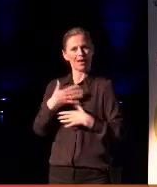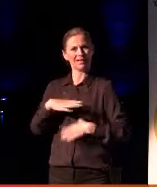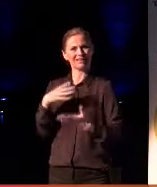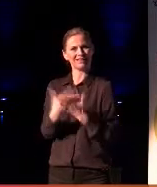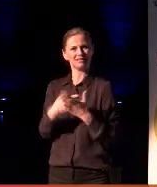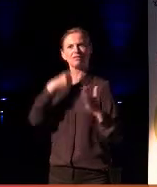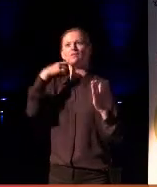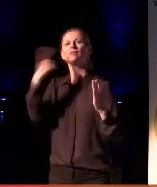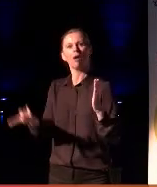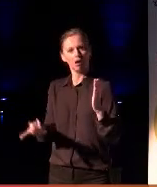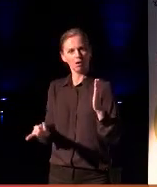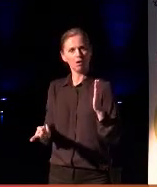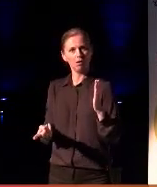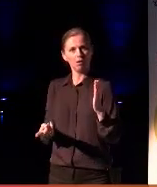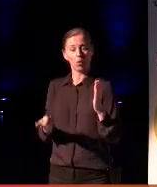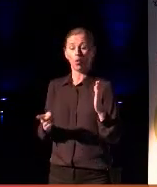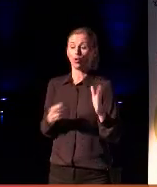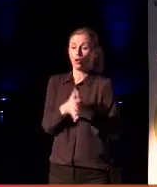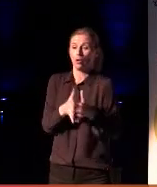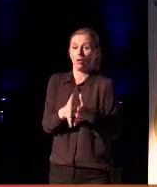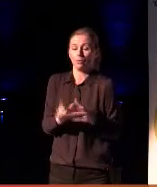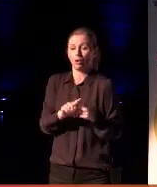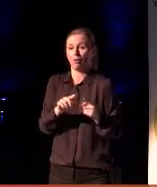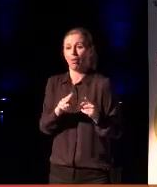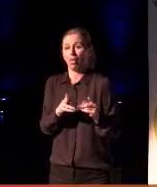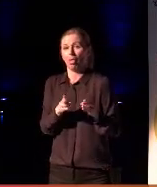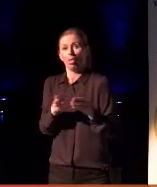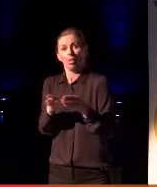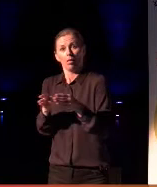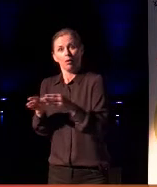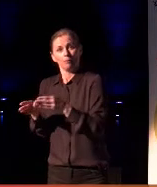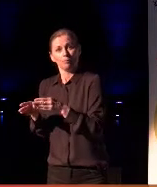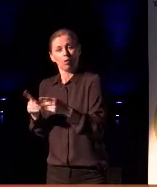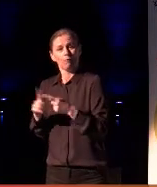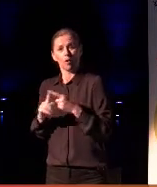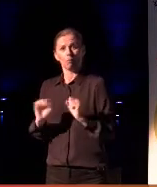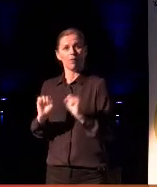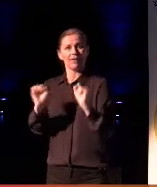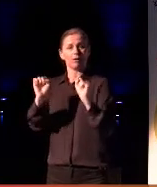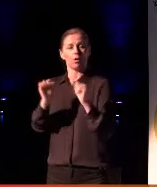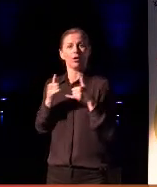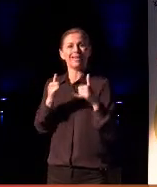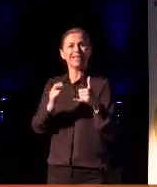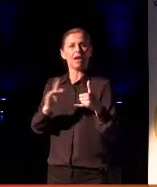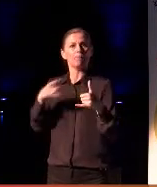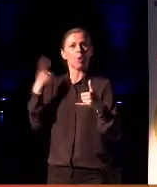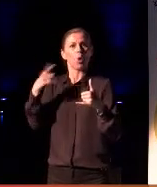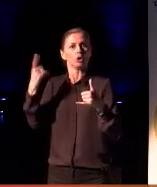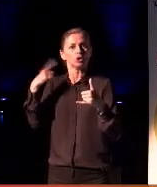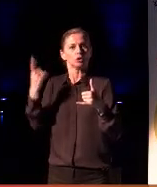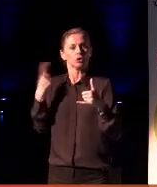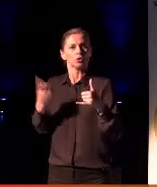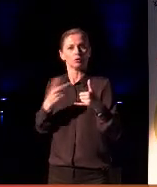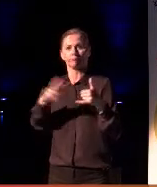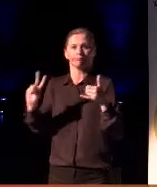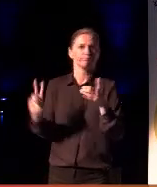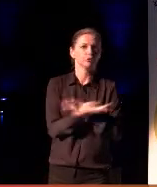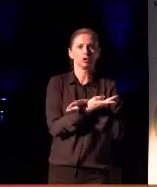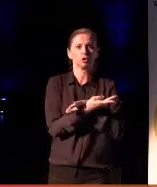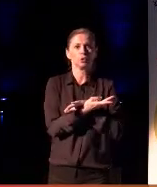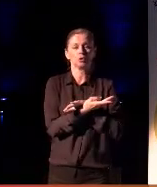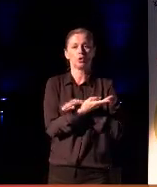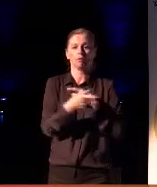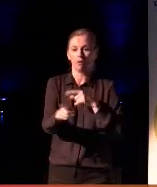helsetjenesten har sagt. Så gjør man det, og så går det gærent, og så får man nærmest panikk, og så ringer man blålys, og så man på sykehus, og så